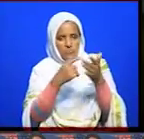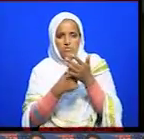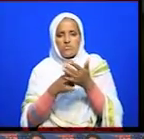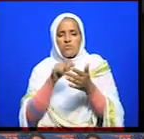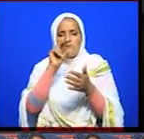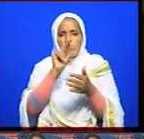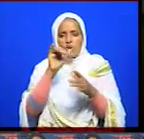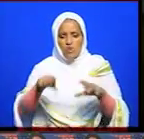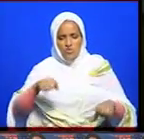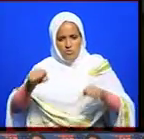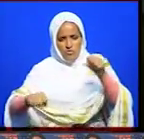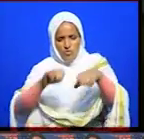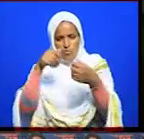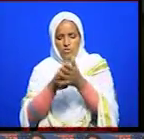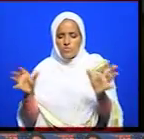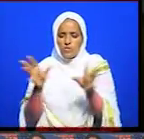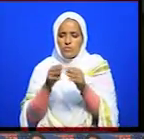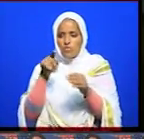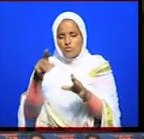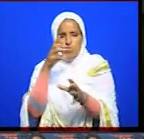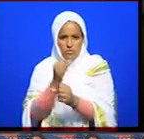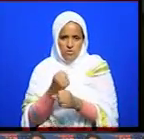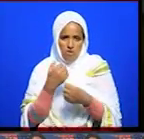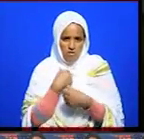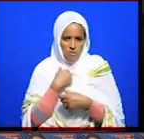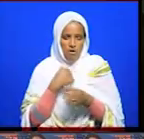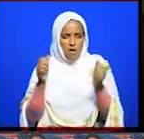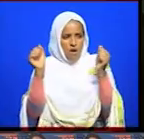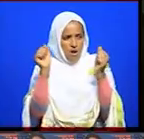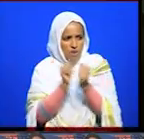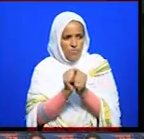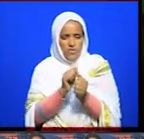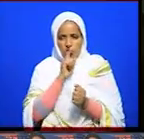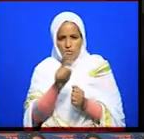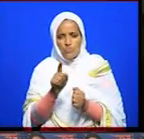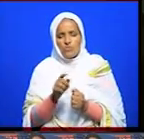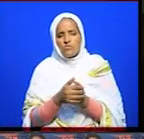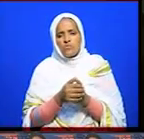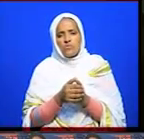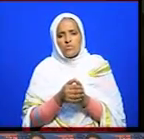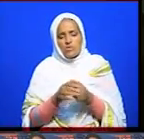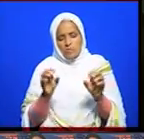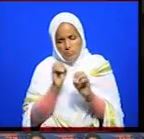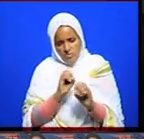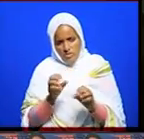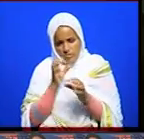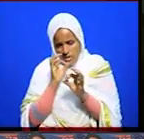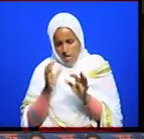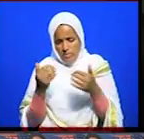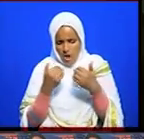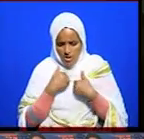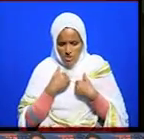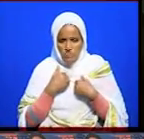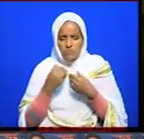ደግሞ ባጃጅ እየነዳ ሁላችንንም ሰብስባ እሷ ይዛናለች። አብረን ነው ቆሆ የለም ምንም